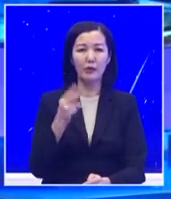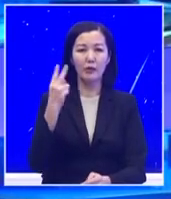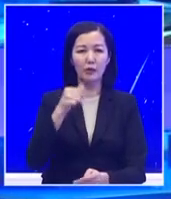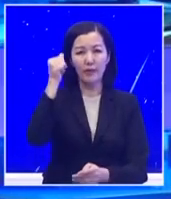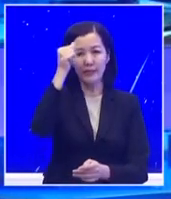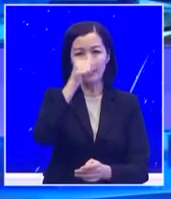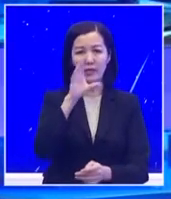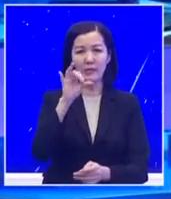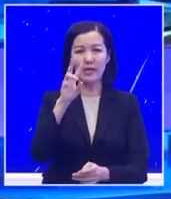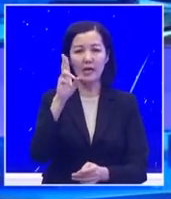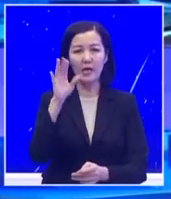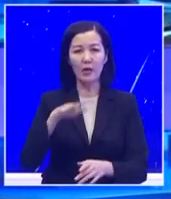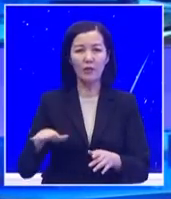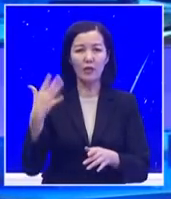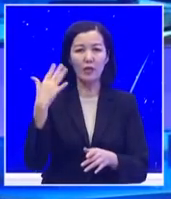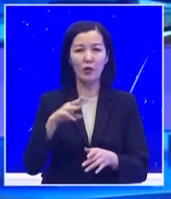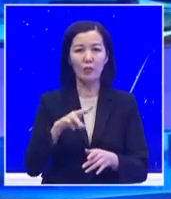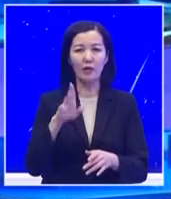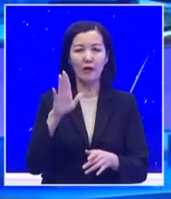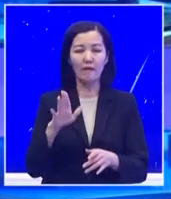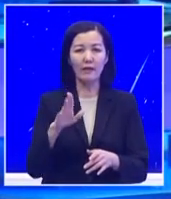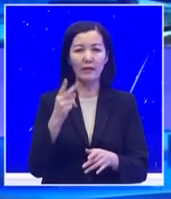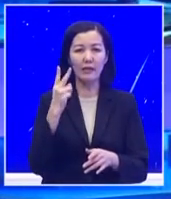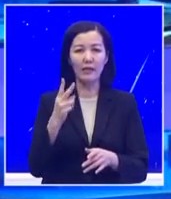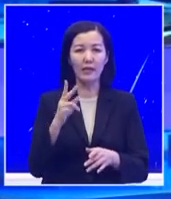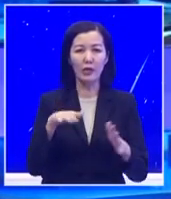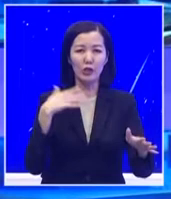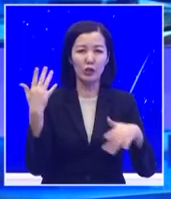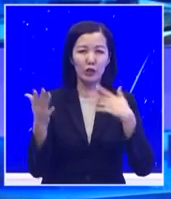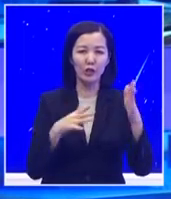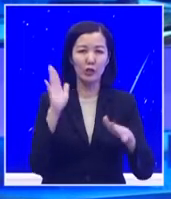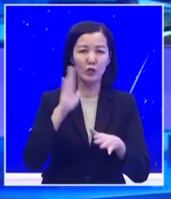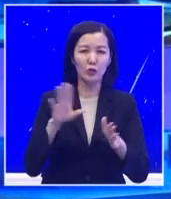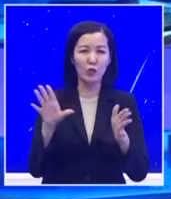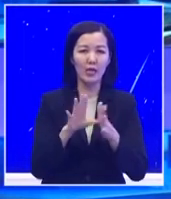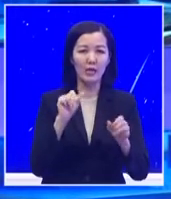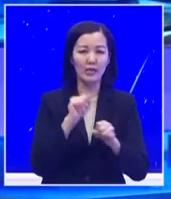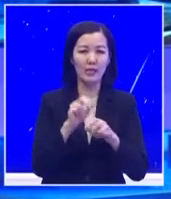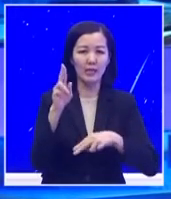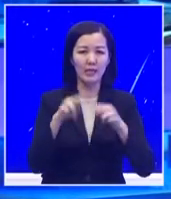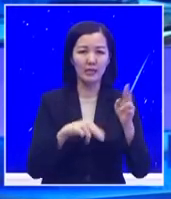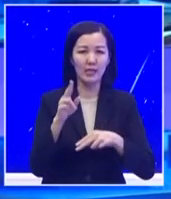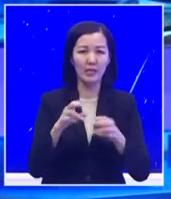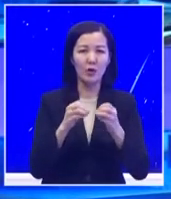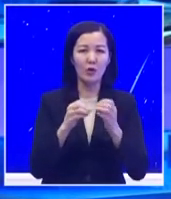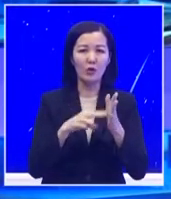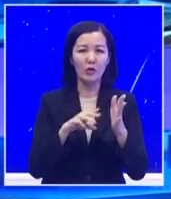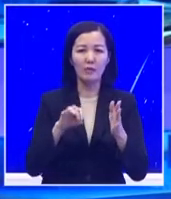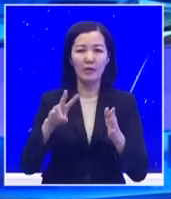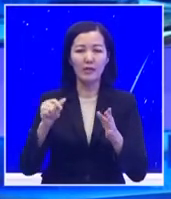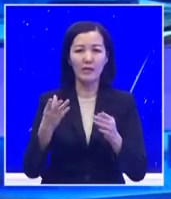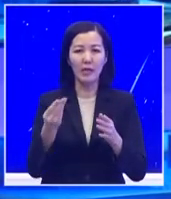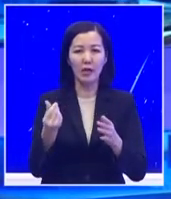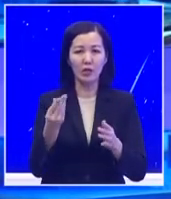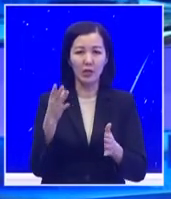В 2020 жылы Сарқан ауданында 50 мегаваттық жел, 2 мегаваттық су электр станциясы салынады. Негізгі капиталға 17 миллиард теңге